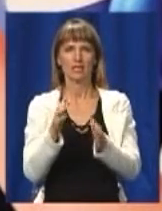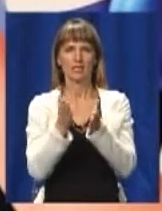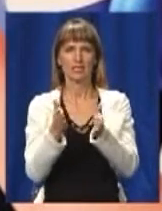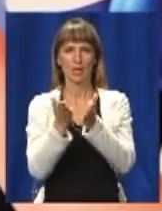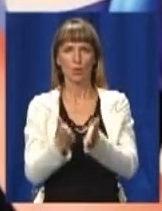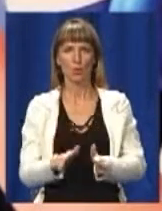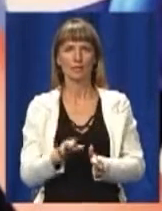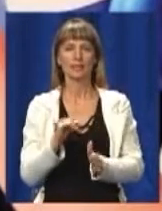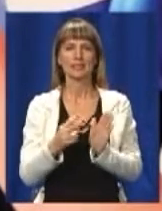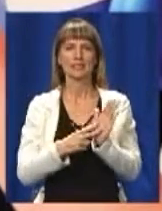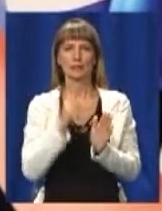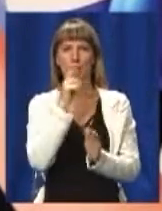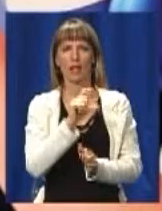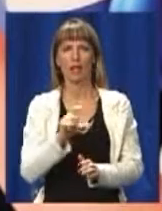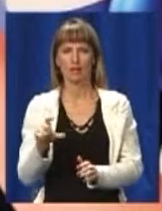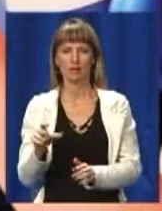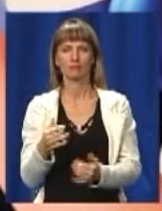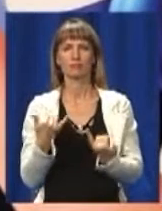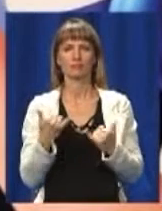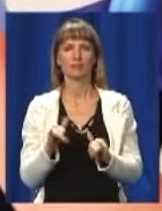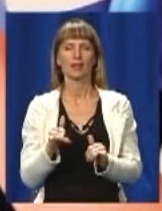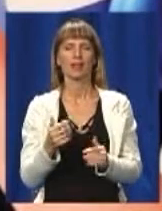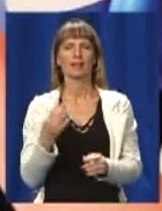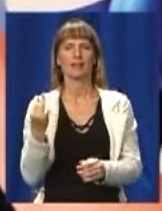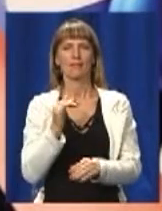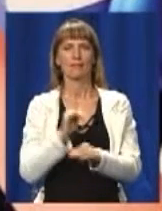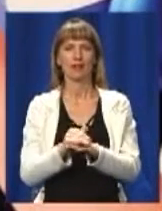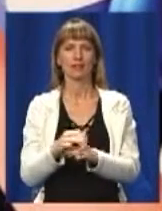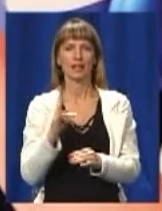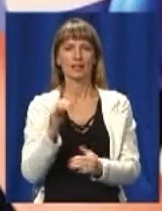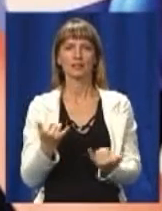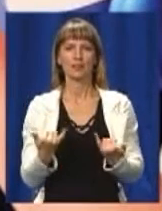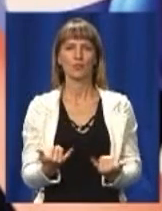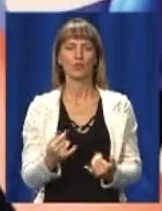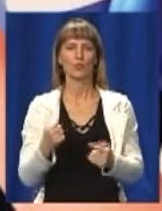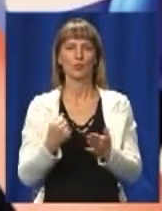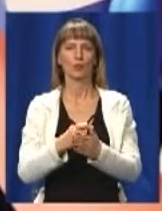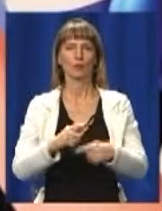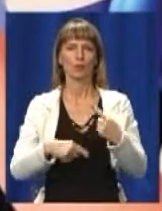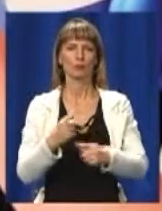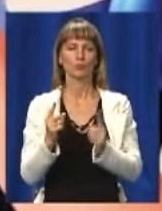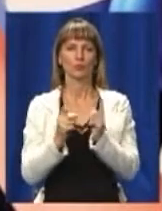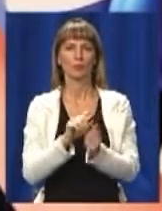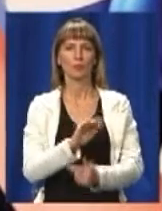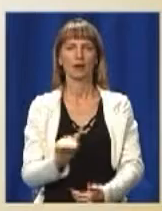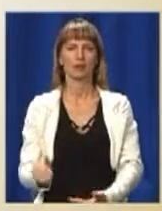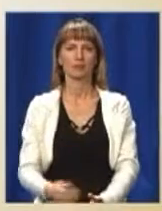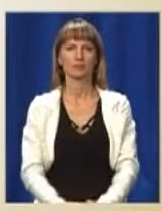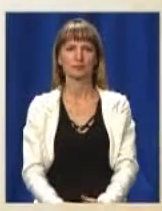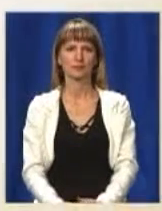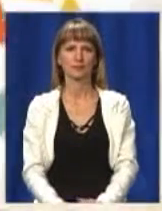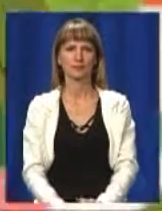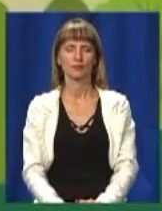7 маленьких. Кумедно чи не так? Ось такі цікавинки на сьогодні. До наступних зустрічей, бувайте!